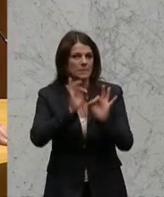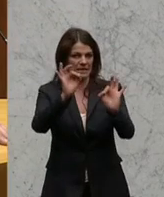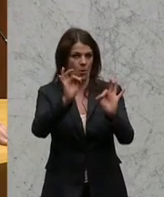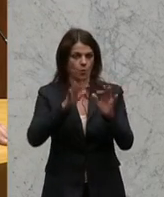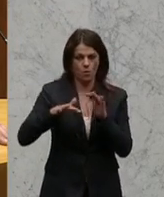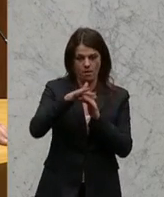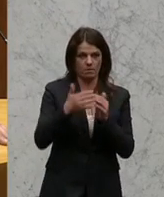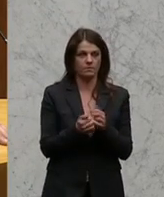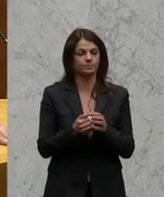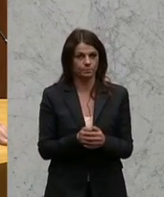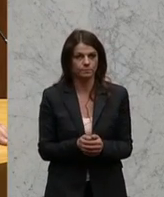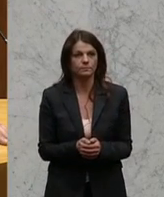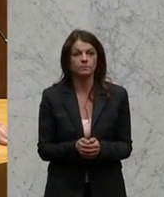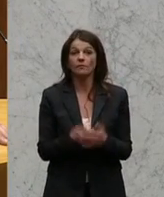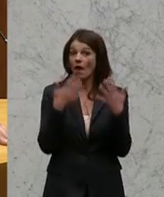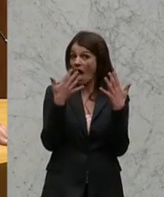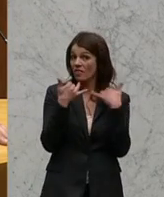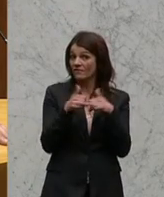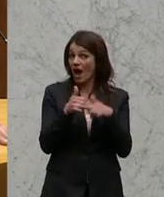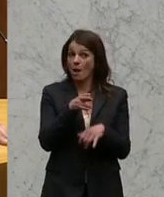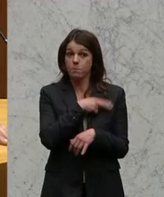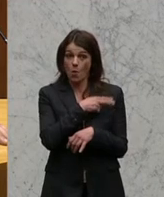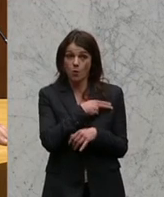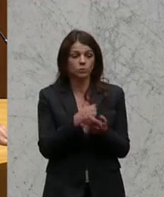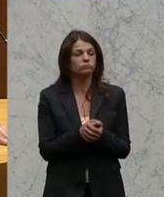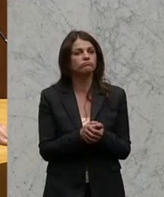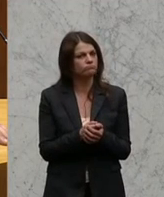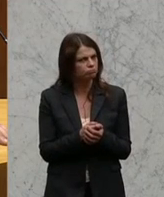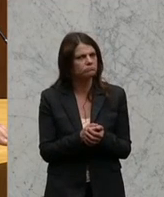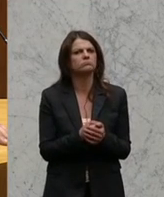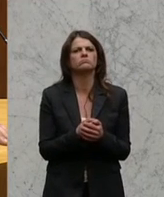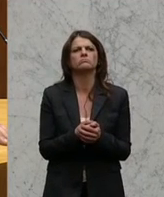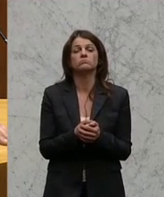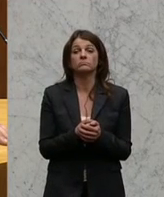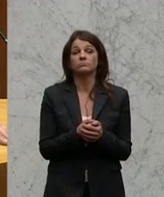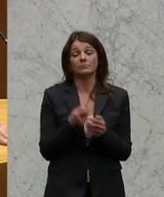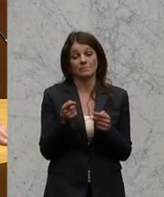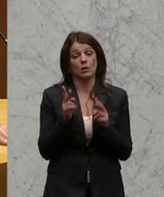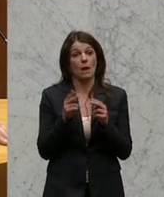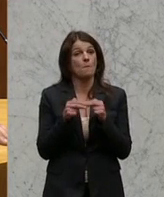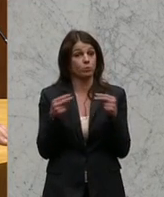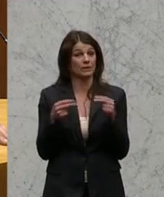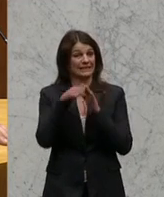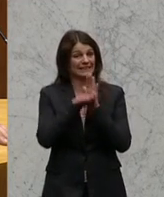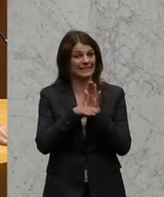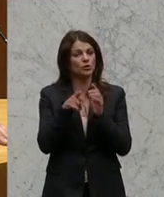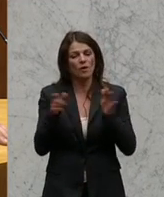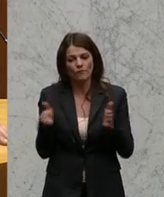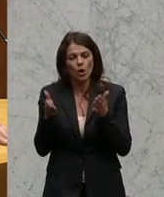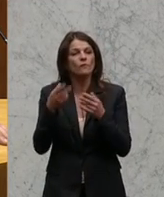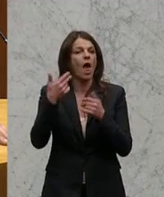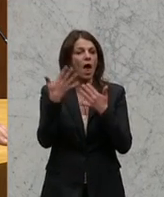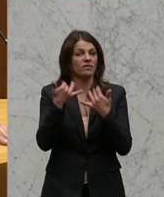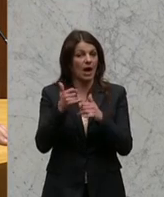werden. Der Handwerkerbonus, der eigentlich Bundesgesetz zur Förderung der Handwerkerleistungen